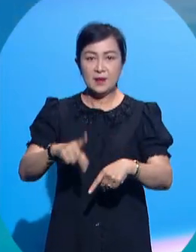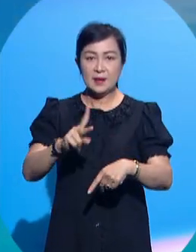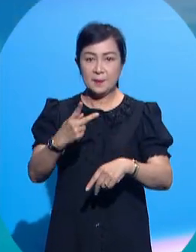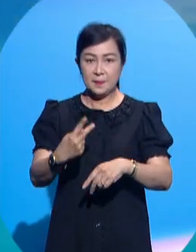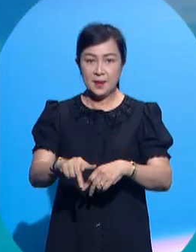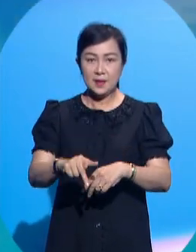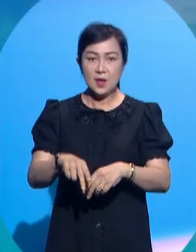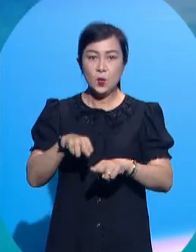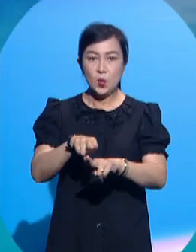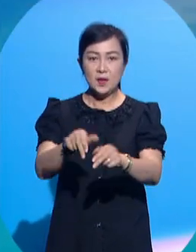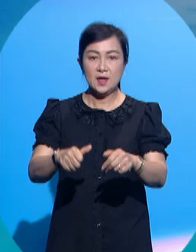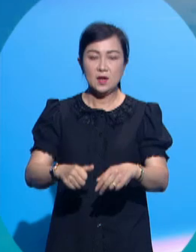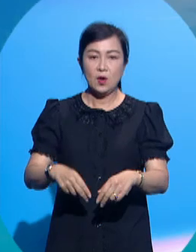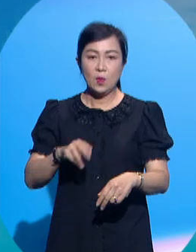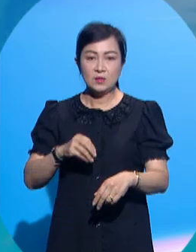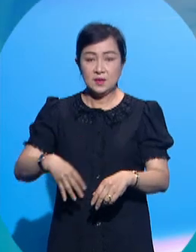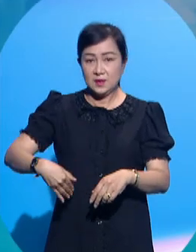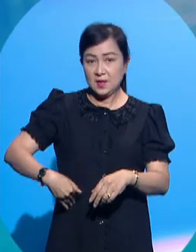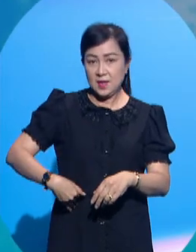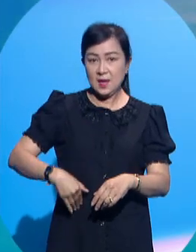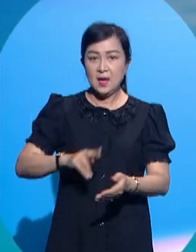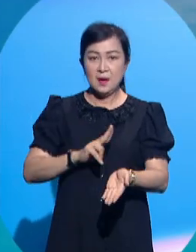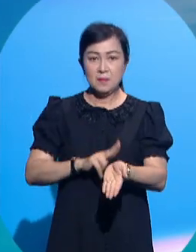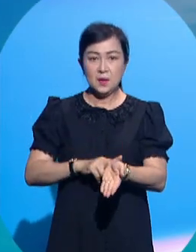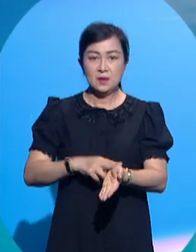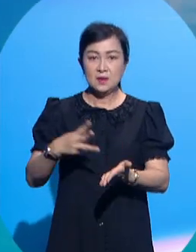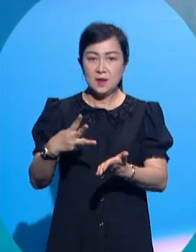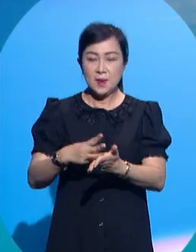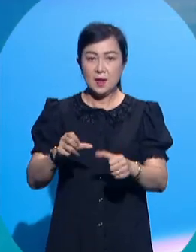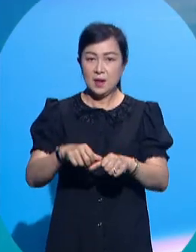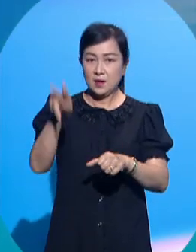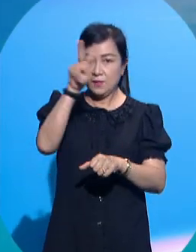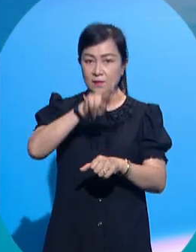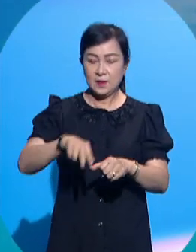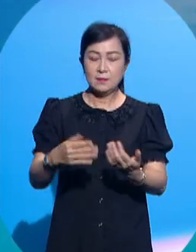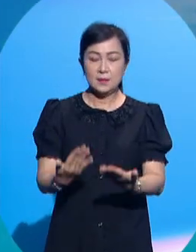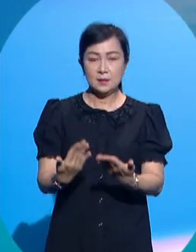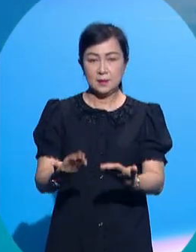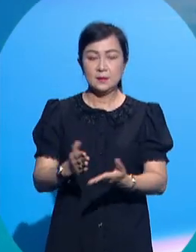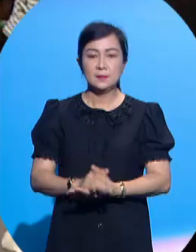HP, một trong những nguyên nhân gây ung thư dạ dày, căn bệnh ung thư phổ biến thứ ba tại Việt Nam hiện nay.